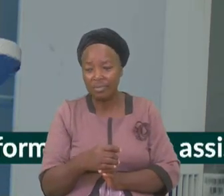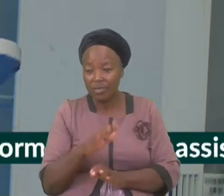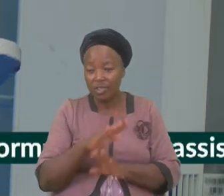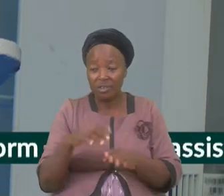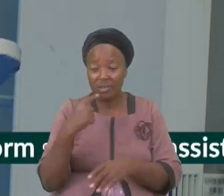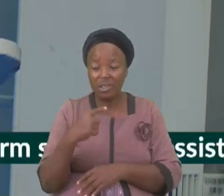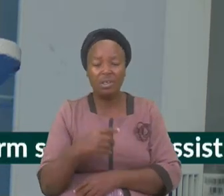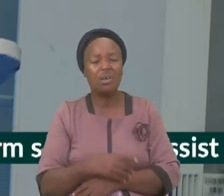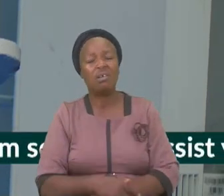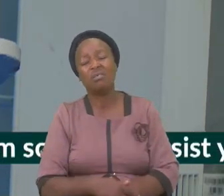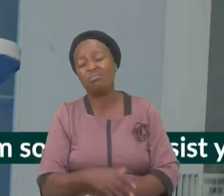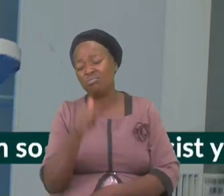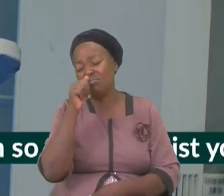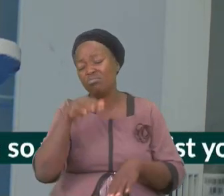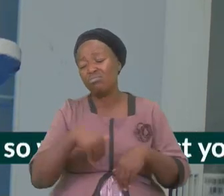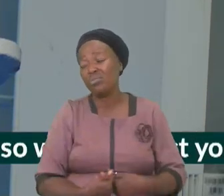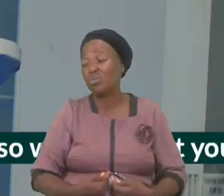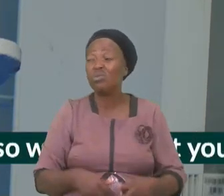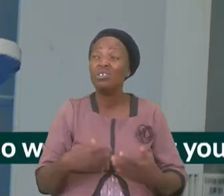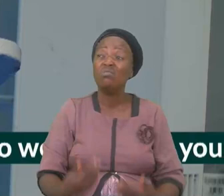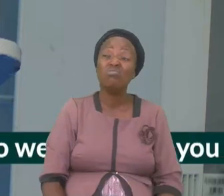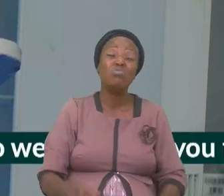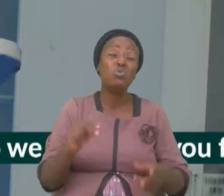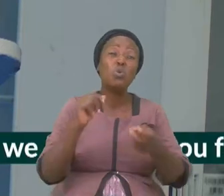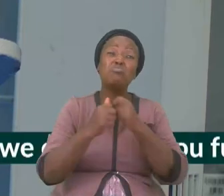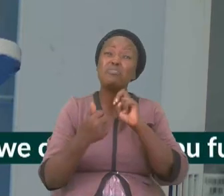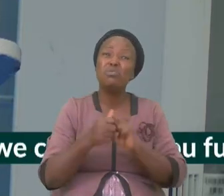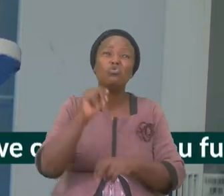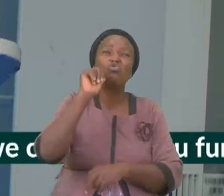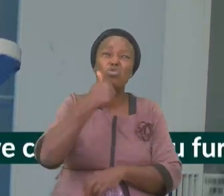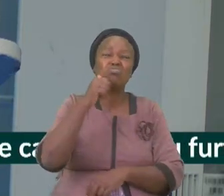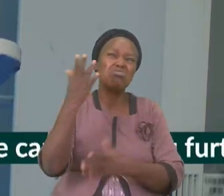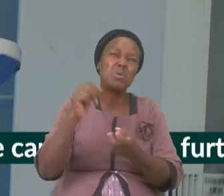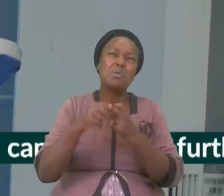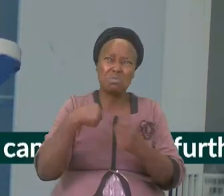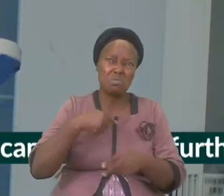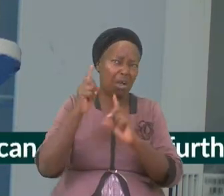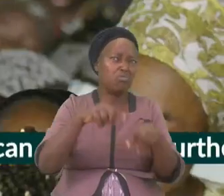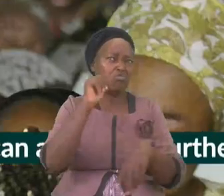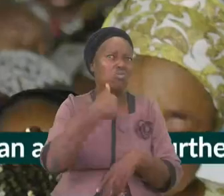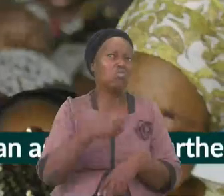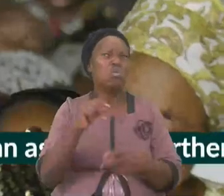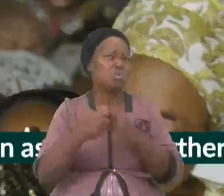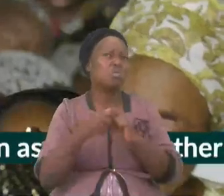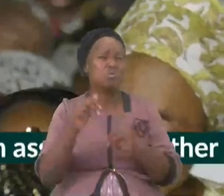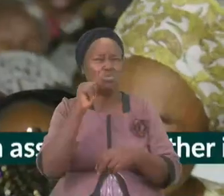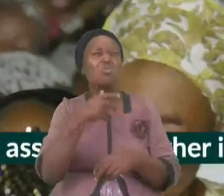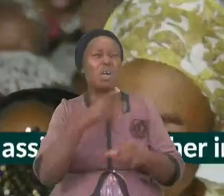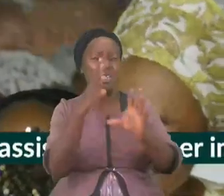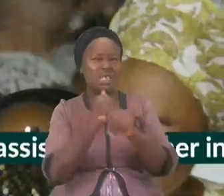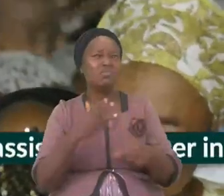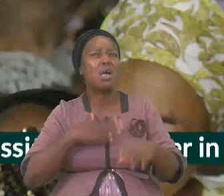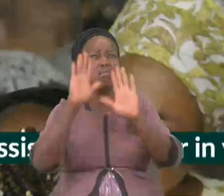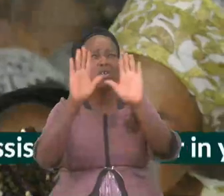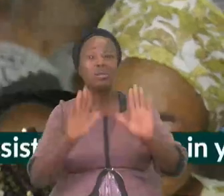Ne dis pas que je vais attendre demain. Même si je n'ai pas ça aujourd'hui, j'aurai ça demain. Non. Pourquoi pas aujourd'hui? Pourquoi pas